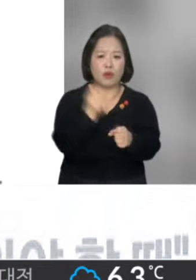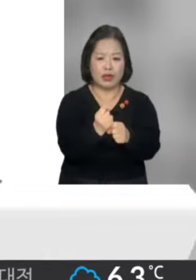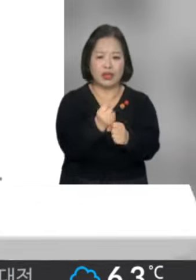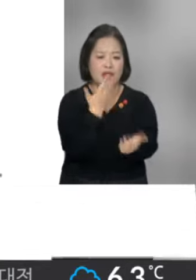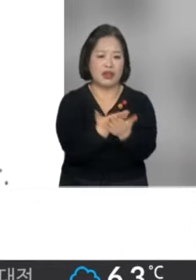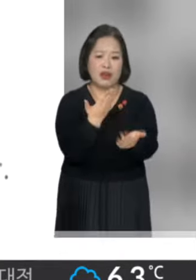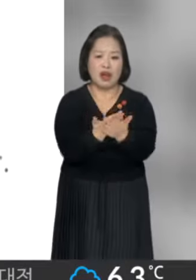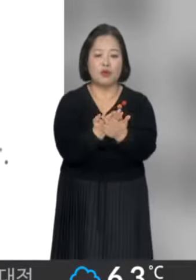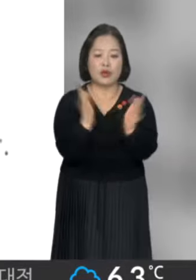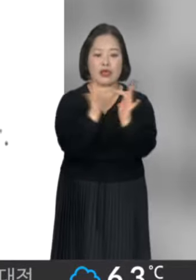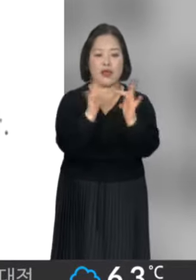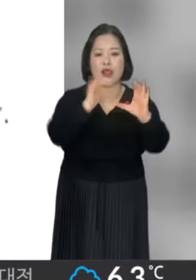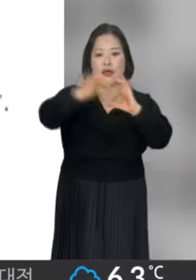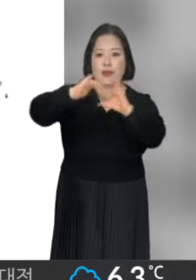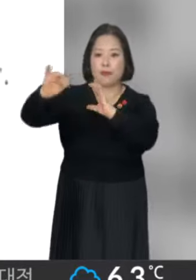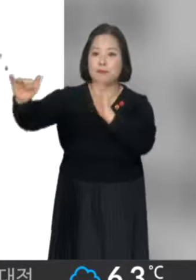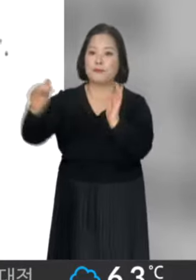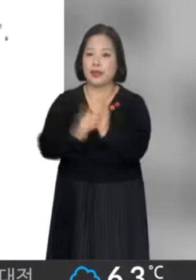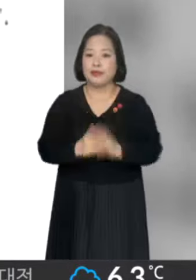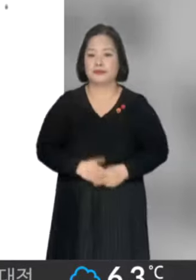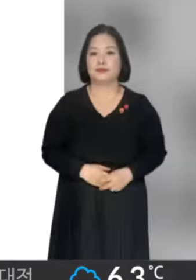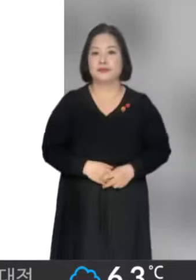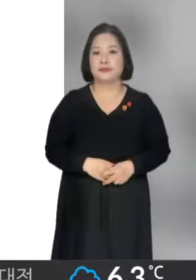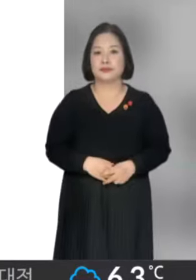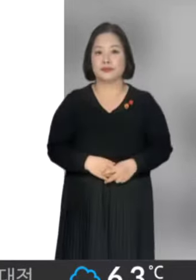이메일로 보낸 것으로 확인됐습니다